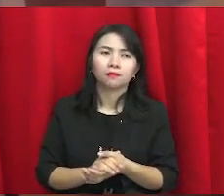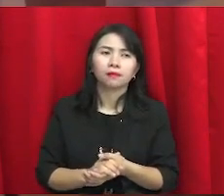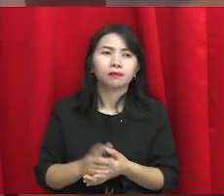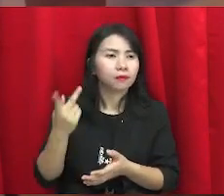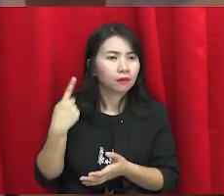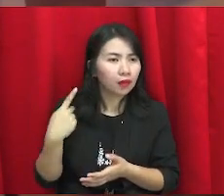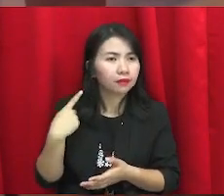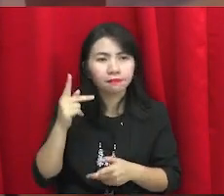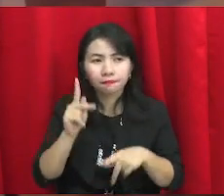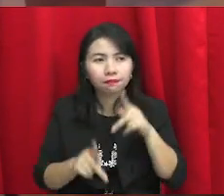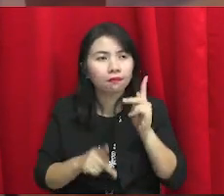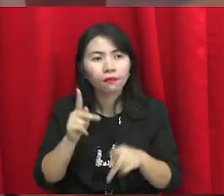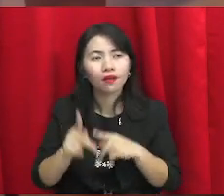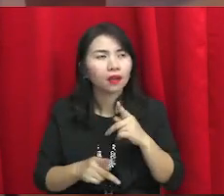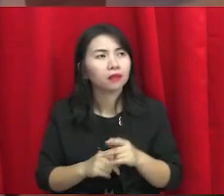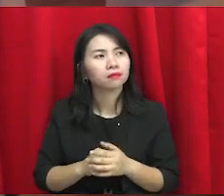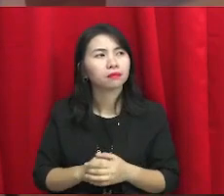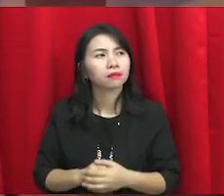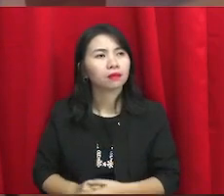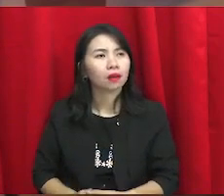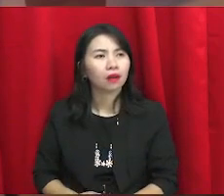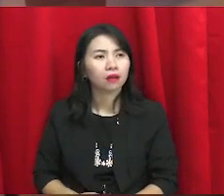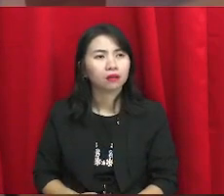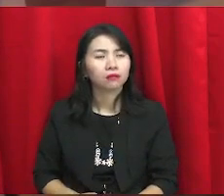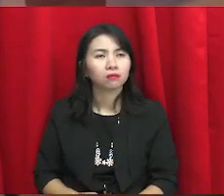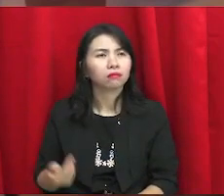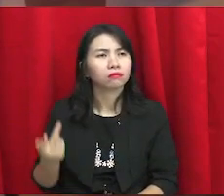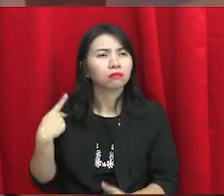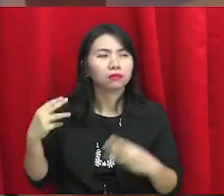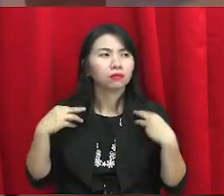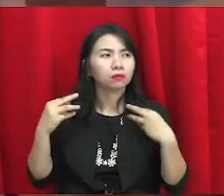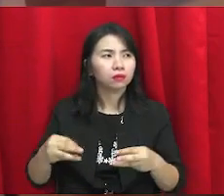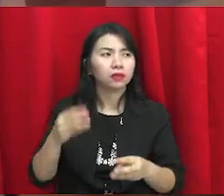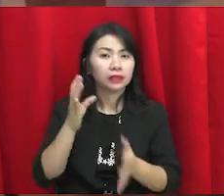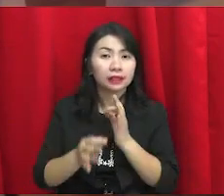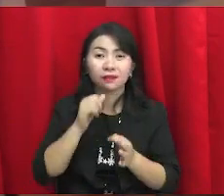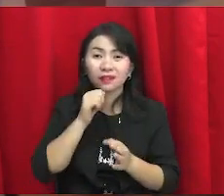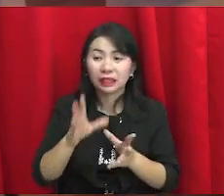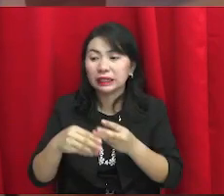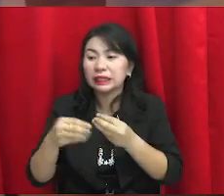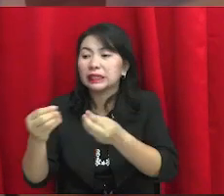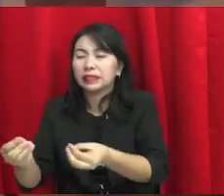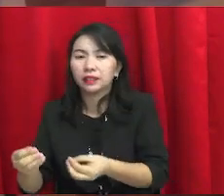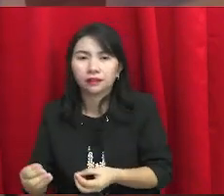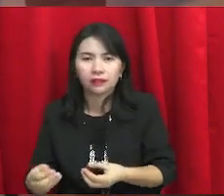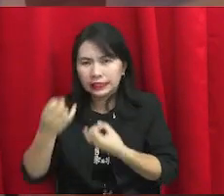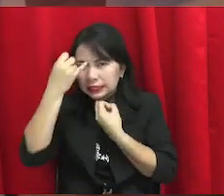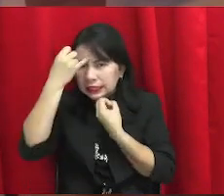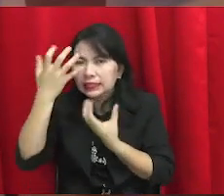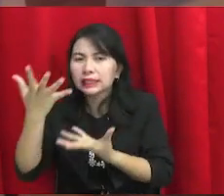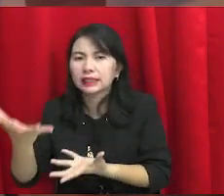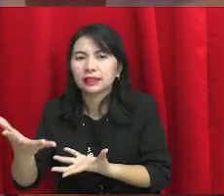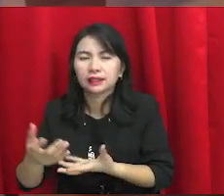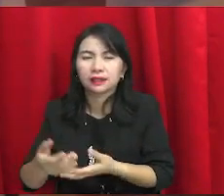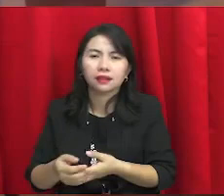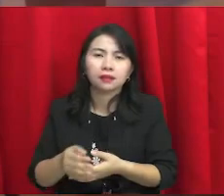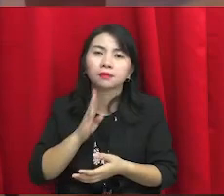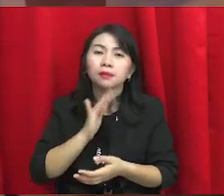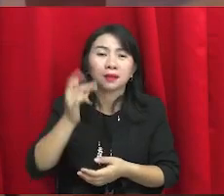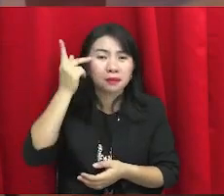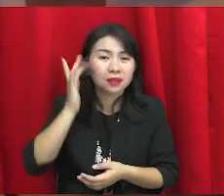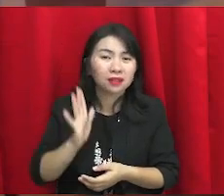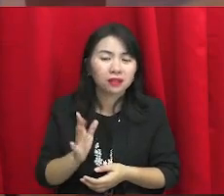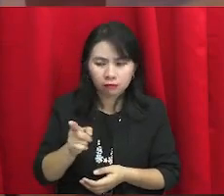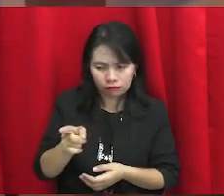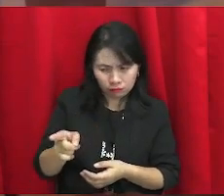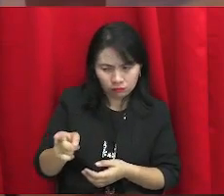tao, na pag, may mga miyembro, na pagka hindi sila pinaburan ng pastor, nagagalit. Yeah. That's